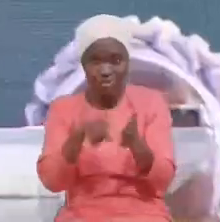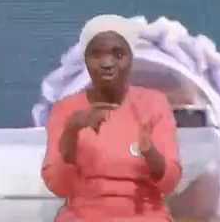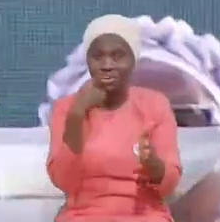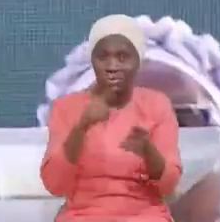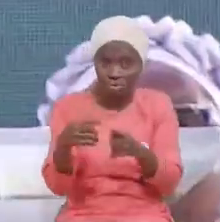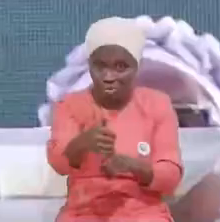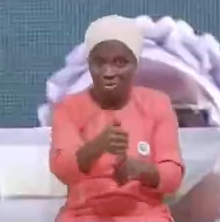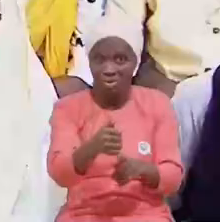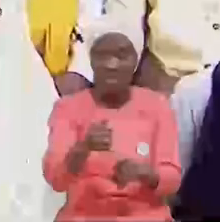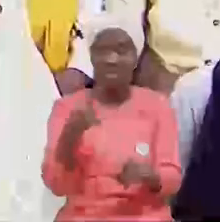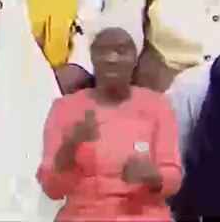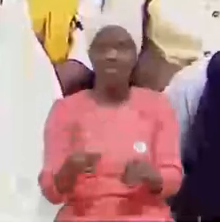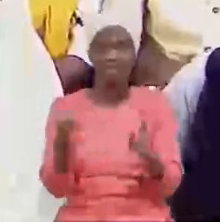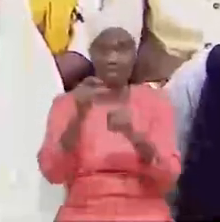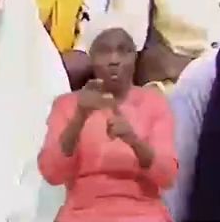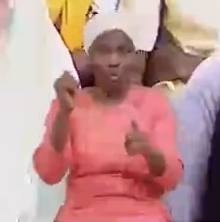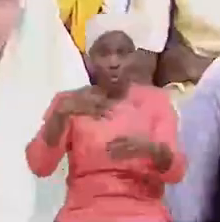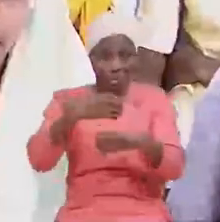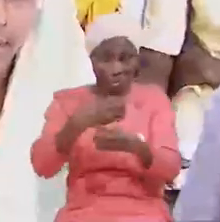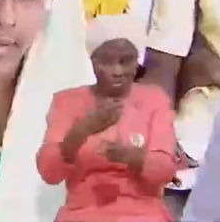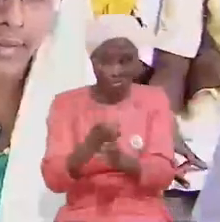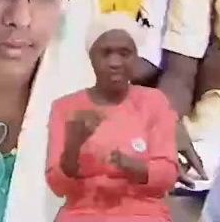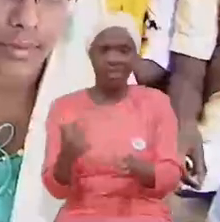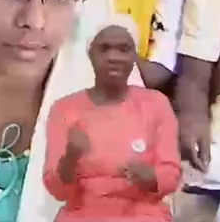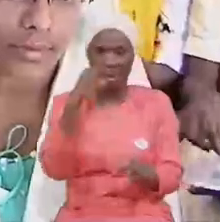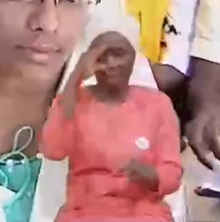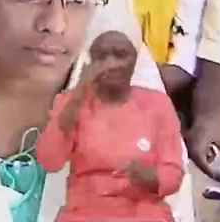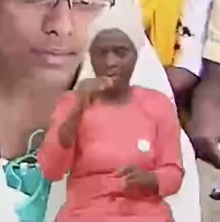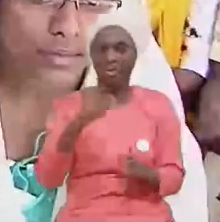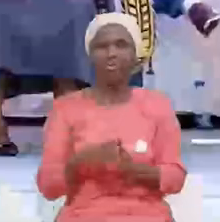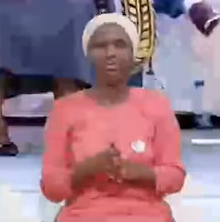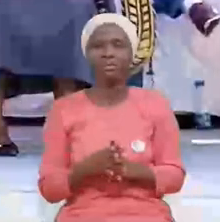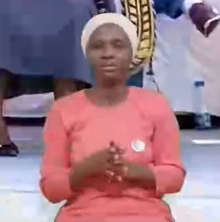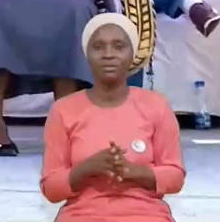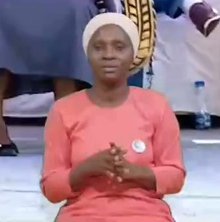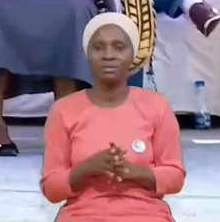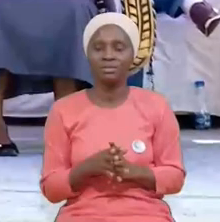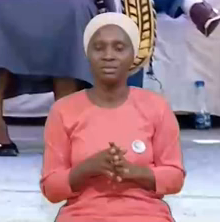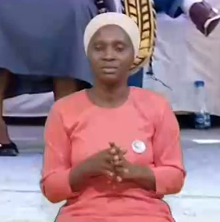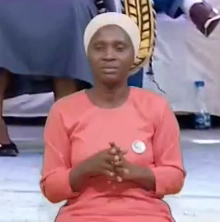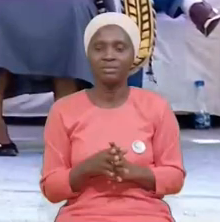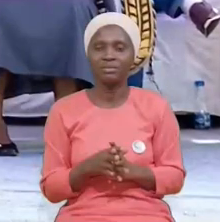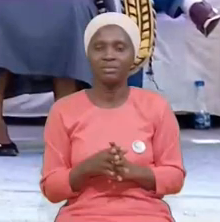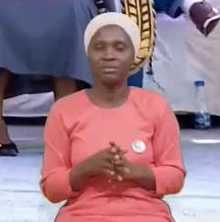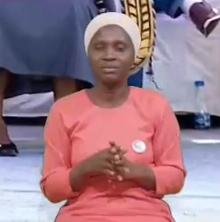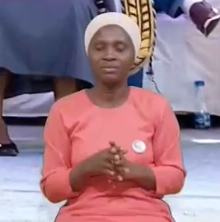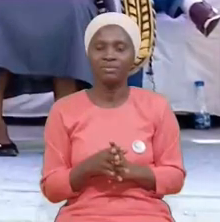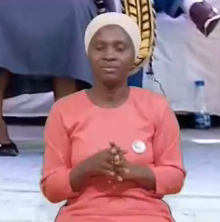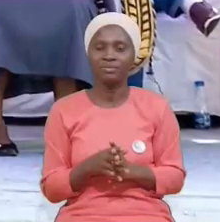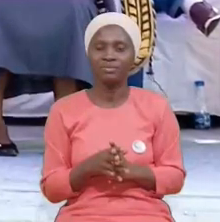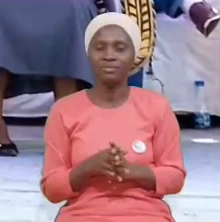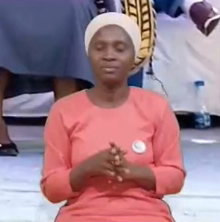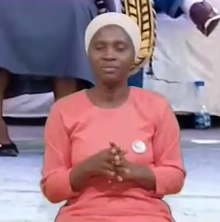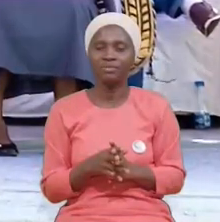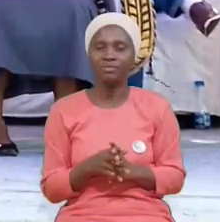Ah, je suis un introverti, je ne peux pas atteindre les gens, je ne peux pas toucher les gens. C'est ce que tu te dis. Mais la parole fait les gens.